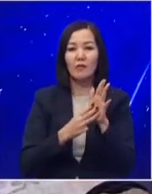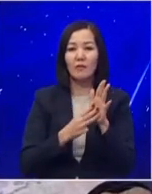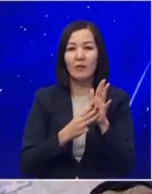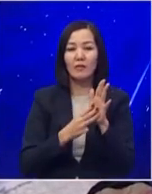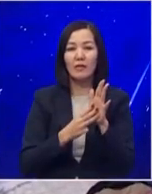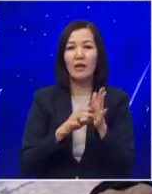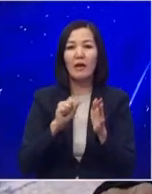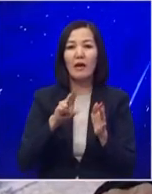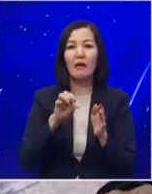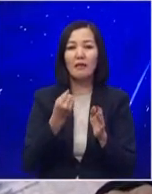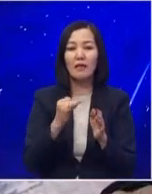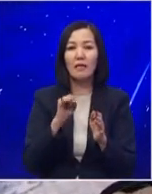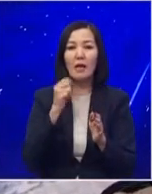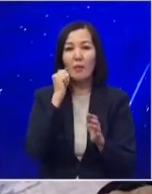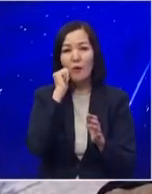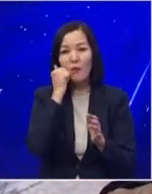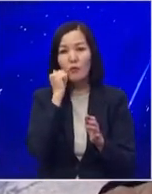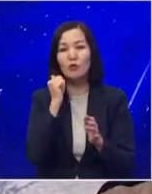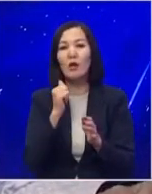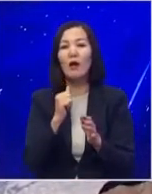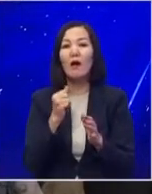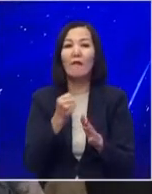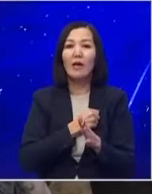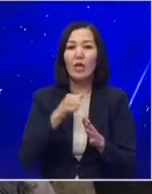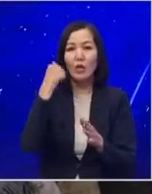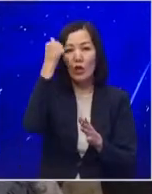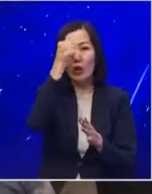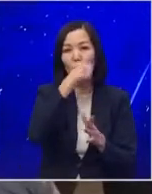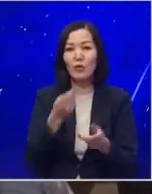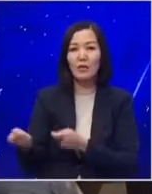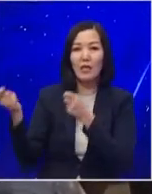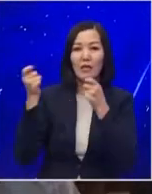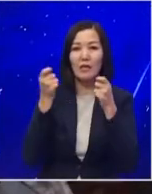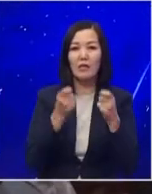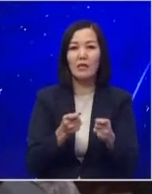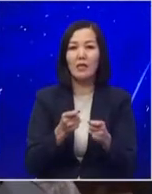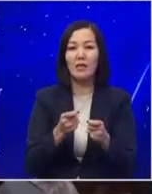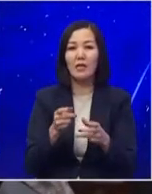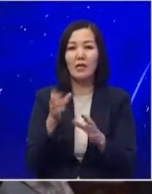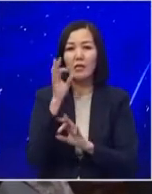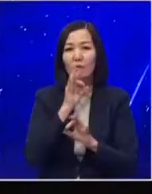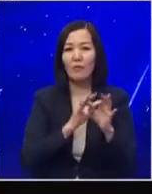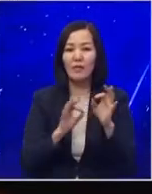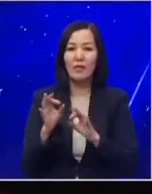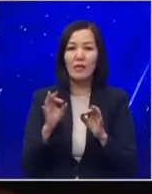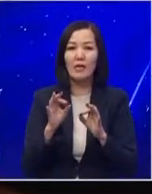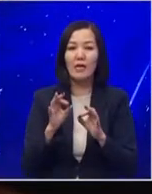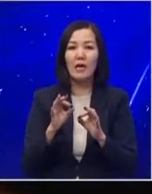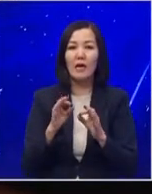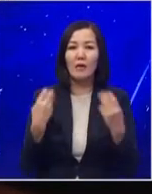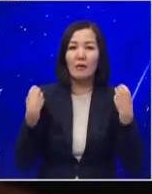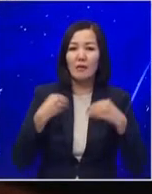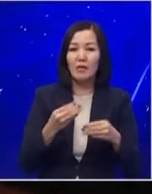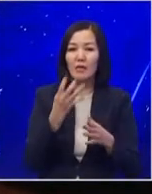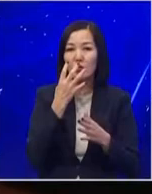old наезд булатову военные годы она отвечала за доставку солдаты амуниции на линию фронта и и подвиг